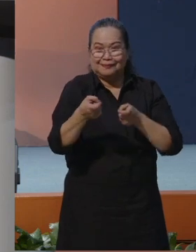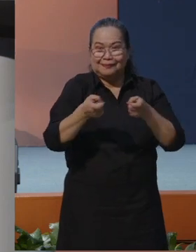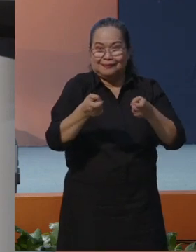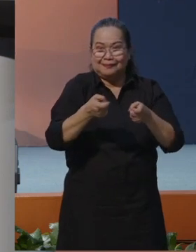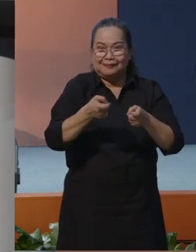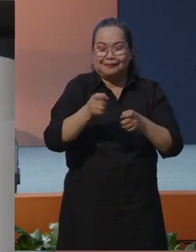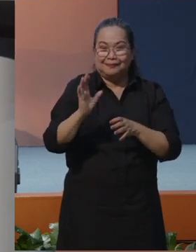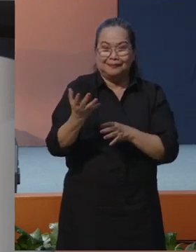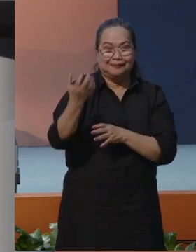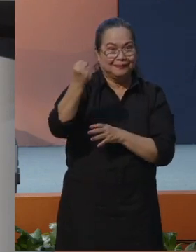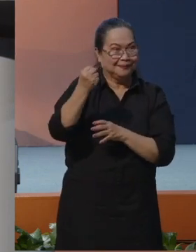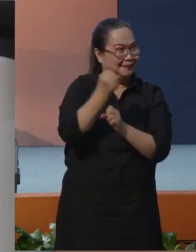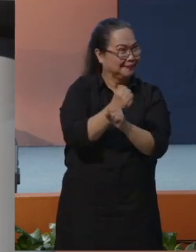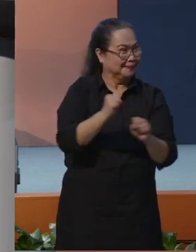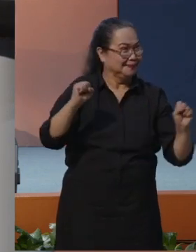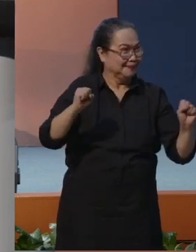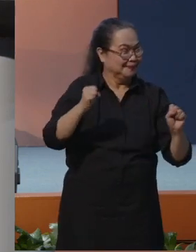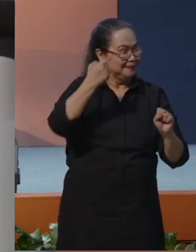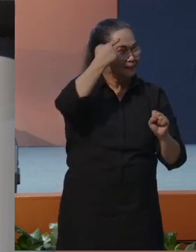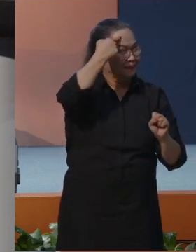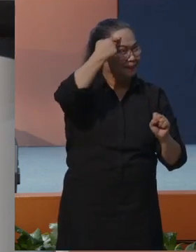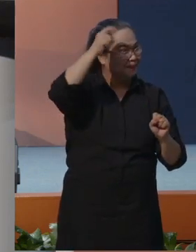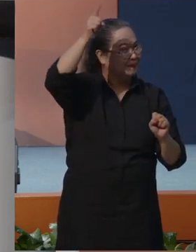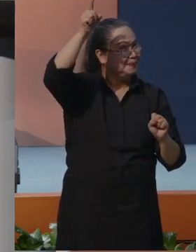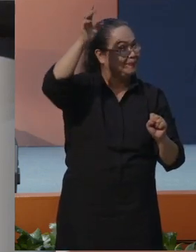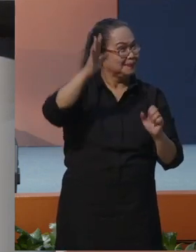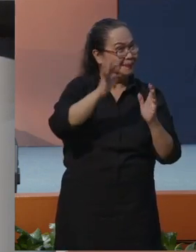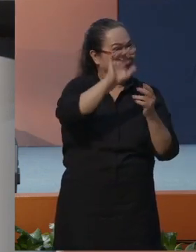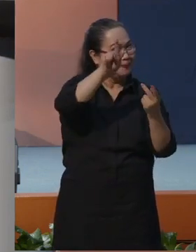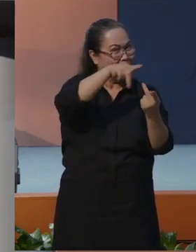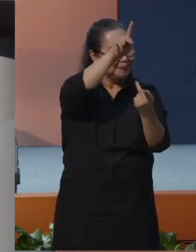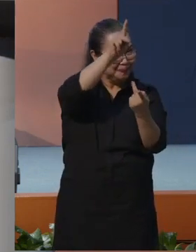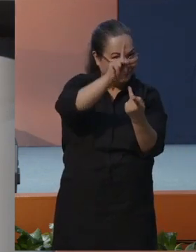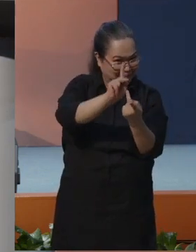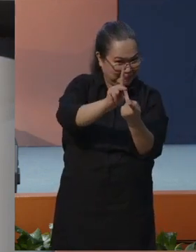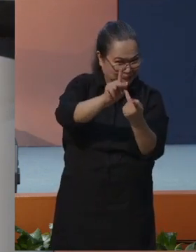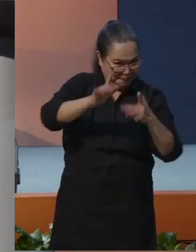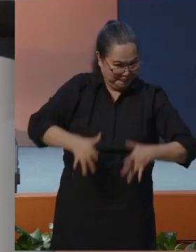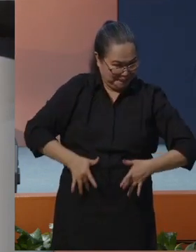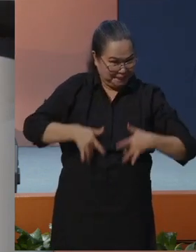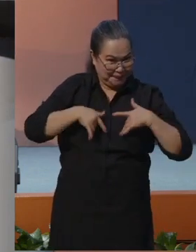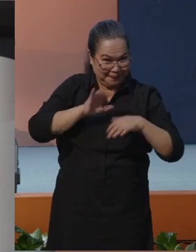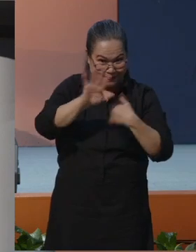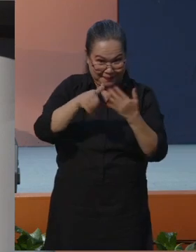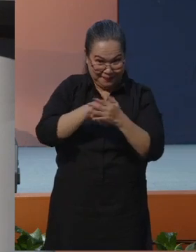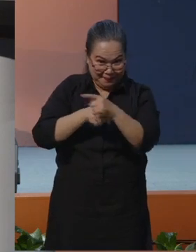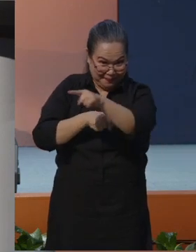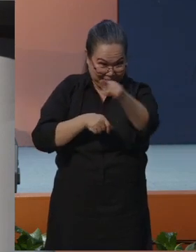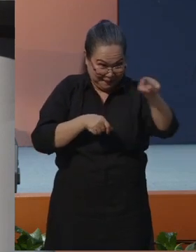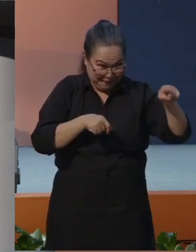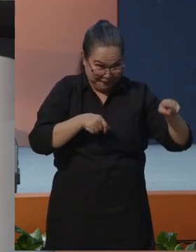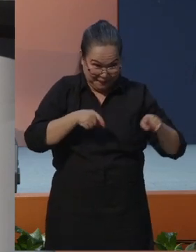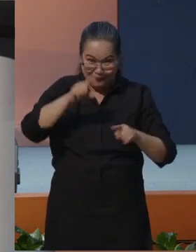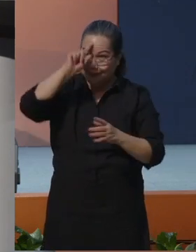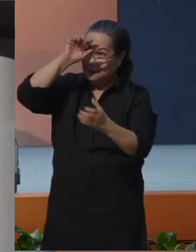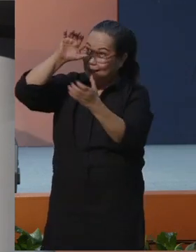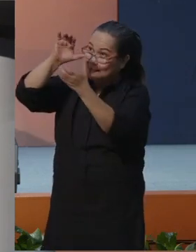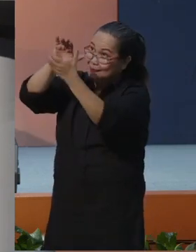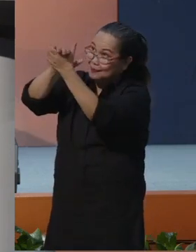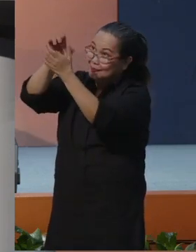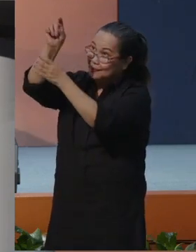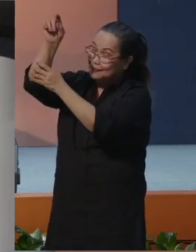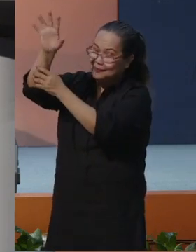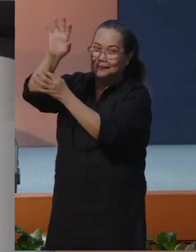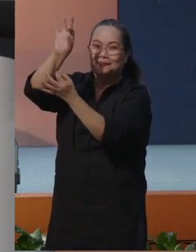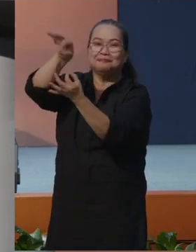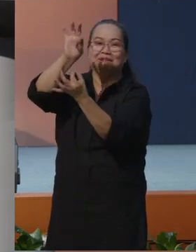sa kanyang pagliligtas. Dahil sa kanyang perpektong buhay, lahat ng manalig sa kanya, ang tingin ng Diyos,